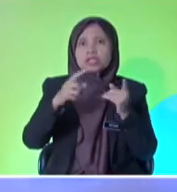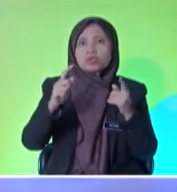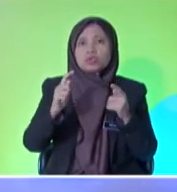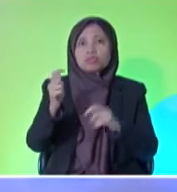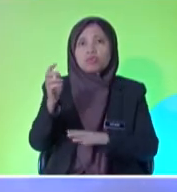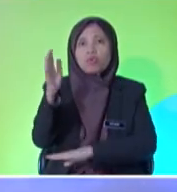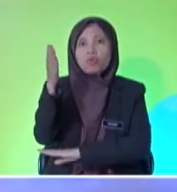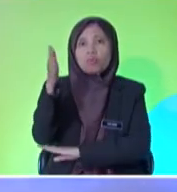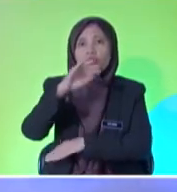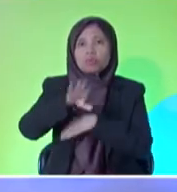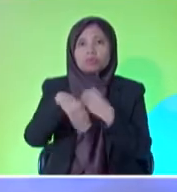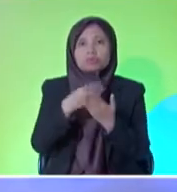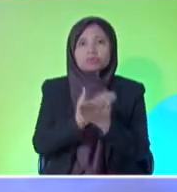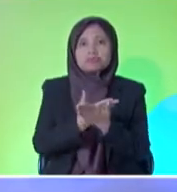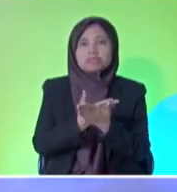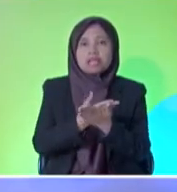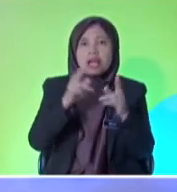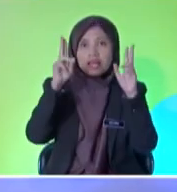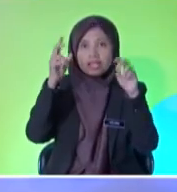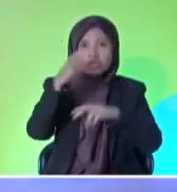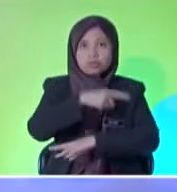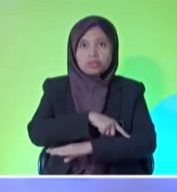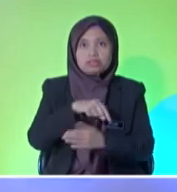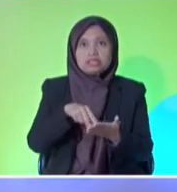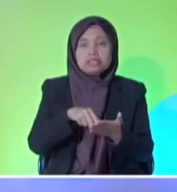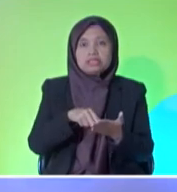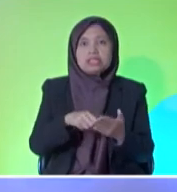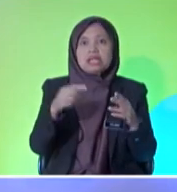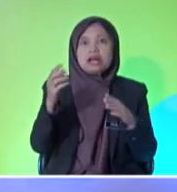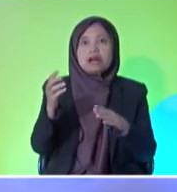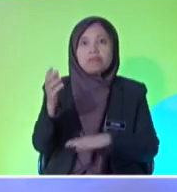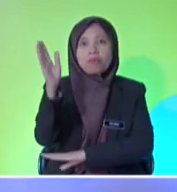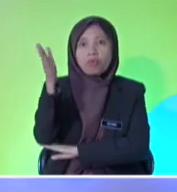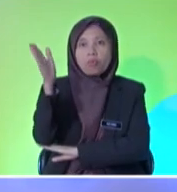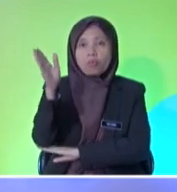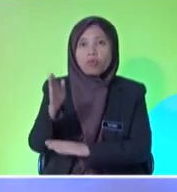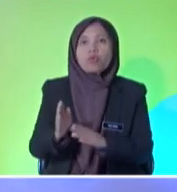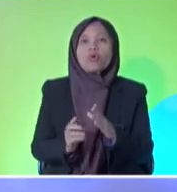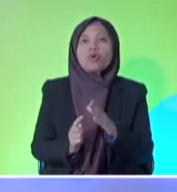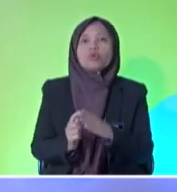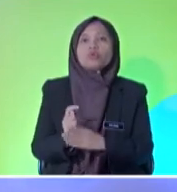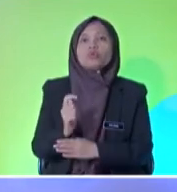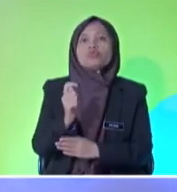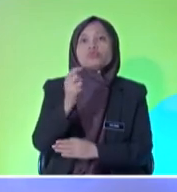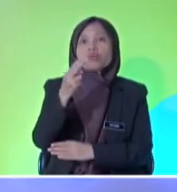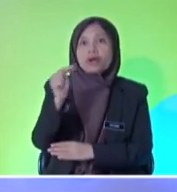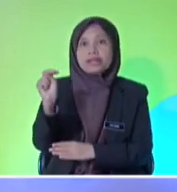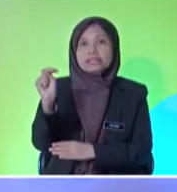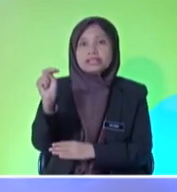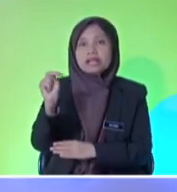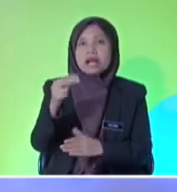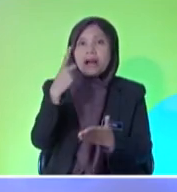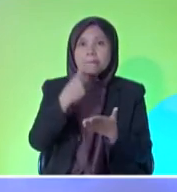mengenai tumbuhan tajuk kita hari ini tumbuhan dimana kita akan belajar mengenai tung besaran tumbuhan dan apakah